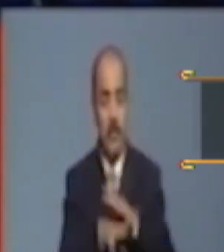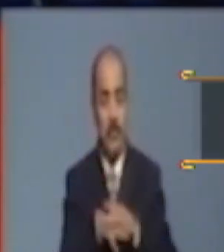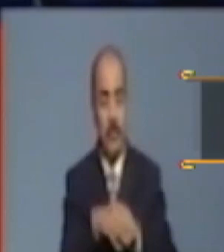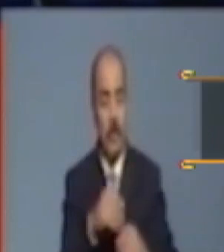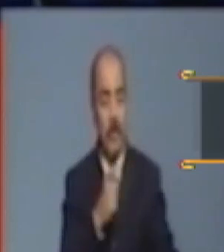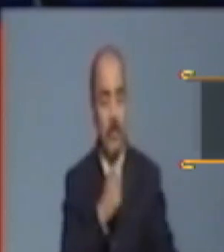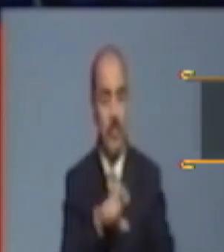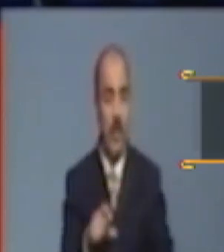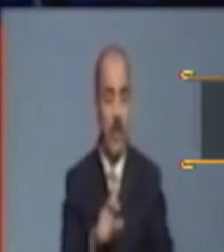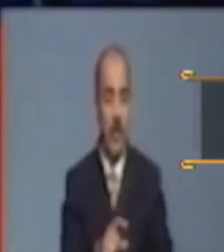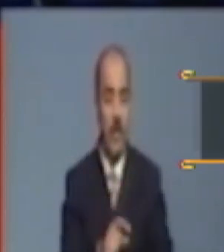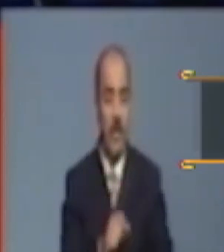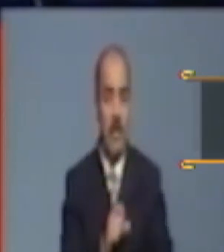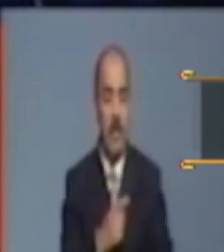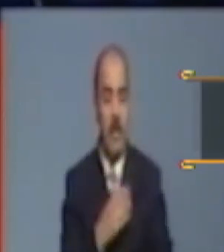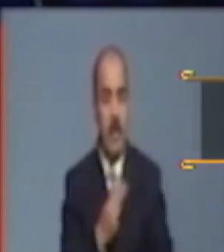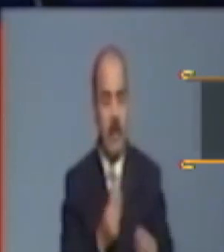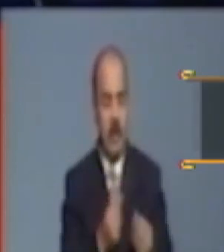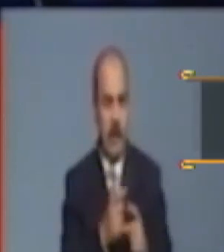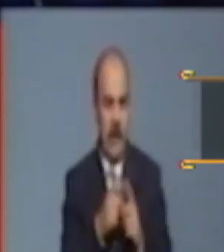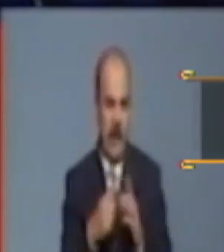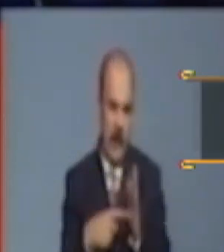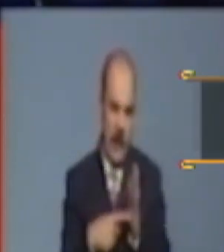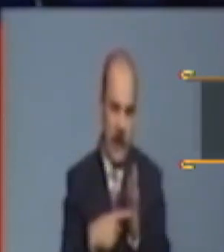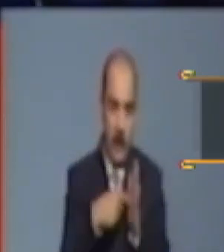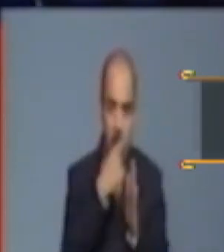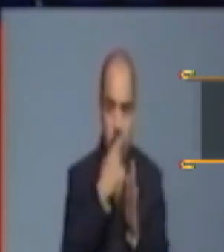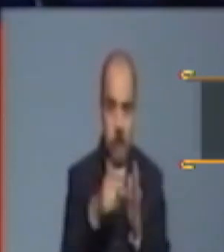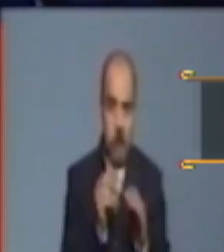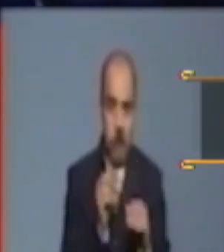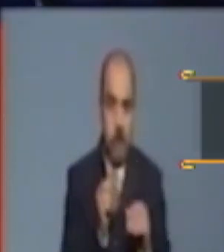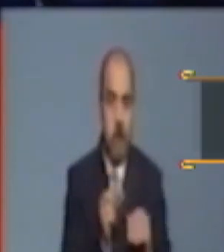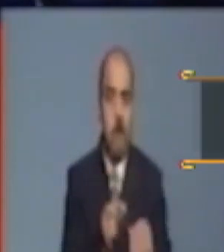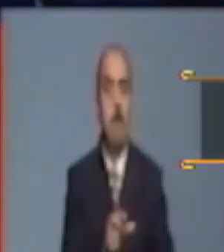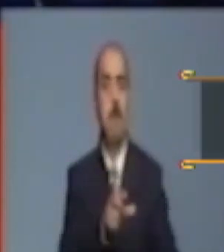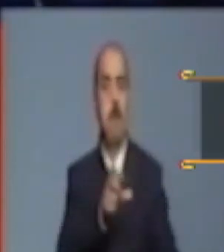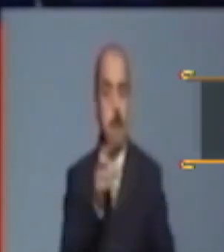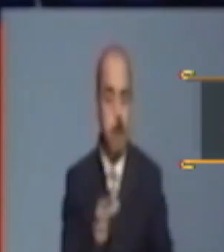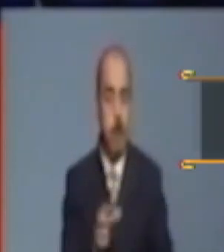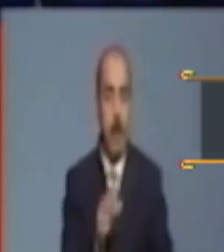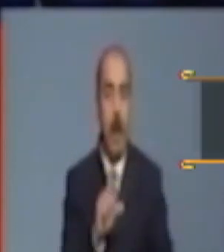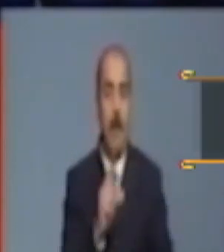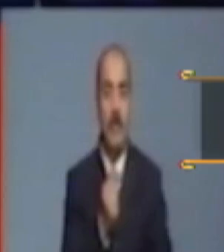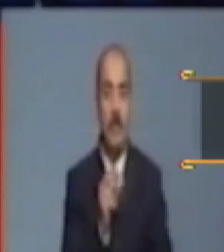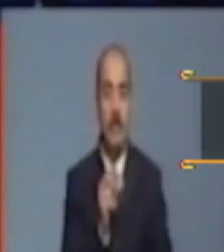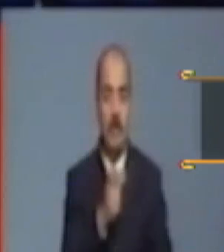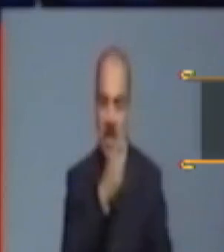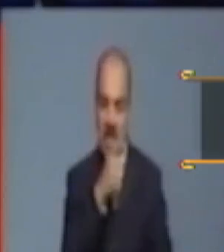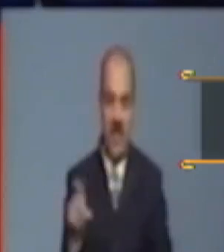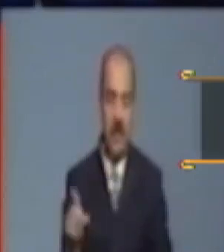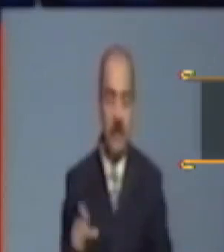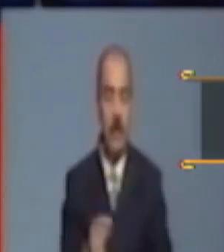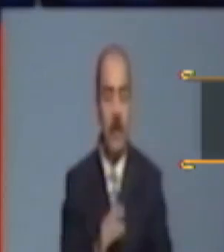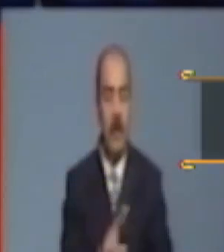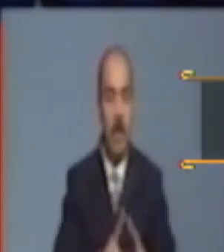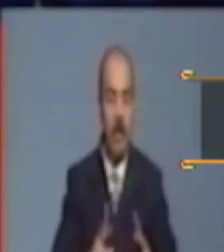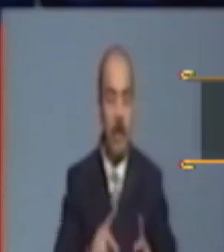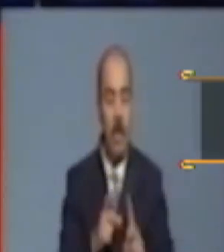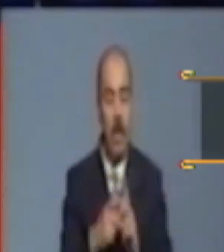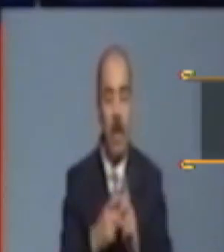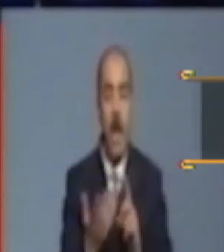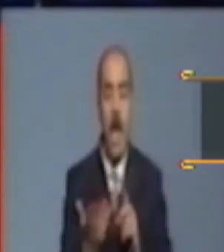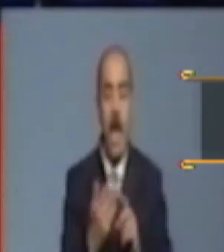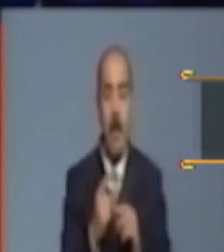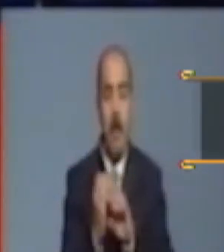وهو الصلب المدرع، وبننتجه بسمكات من 4 ملي حتى 15 ملي بمستويات حماية من